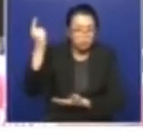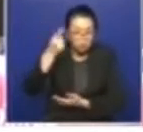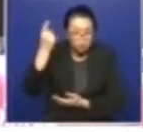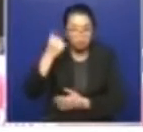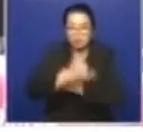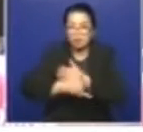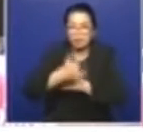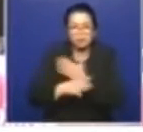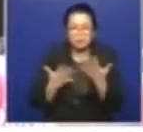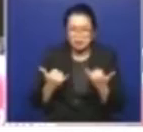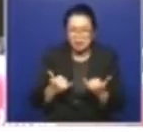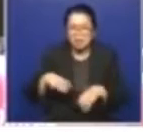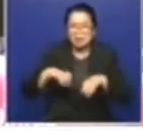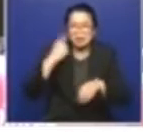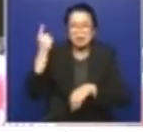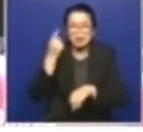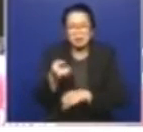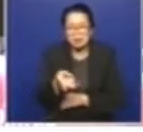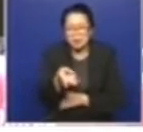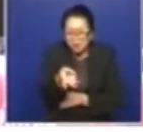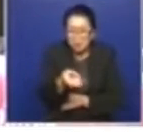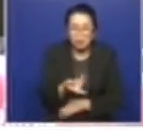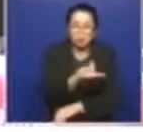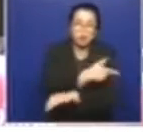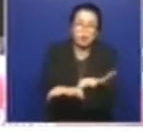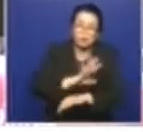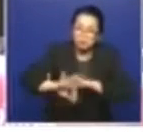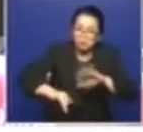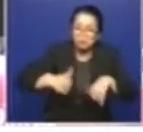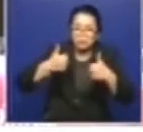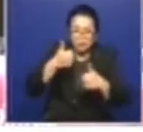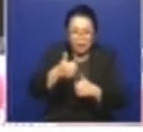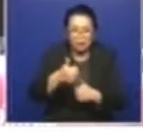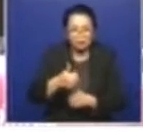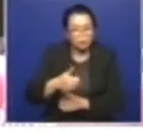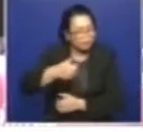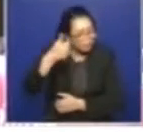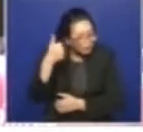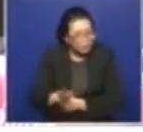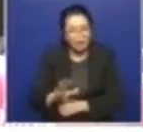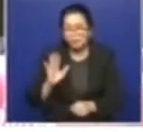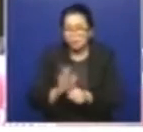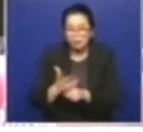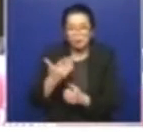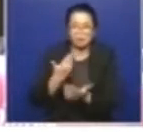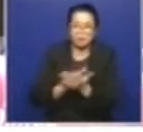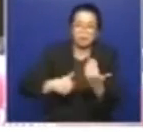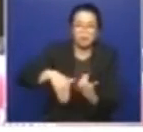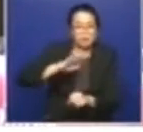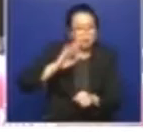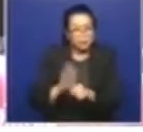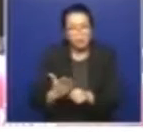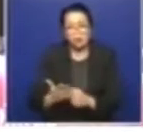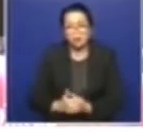ดเดียวคนภูเก็ตฟื้นได้ยังไงเพราะนั้นรัฐมนตรีพลังงานที่บอกว่าเขาเชื่อมั่นในประเทศการเงิน